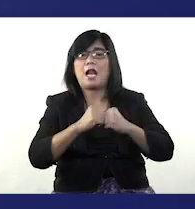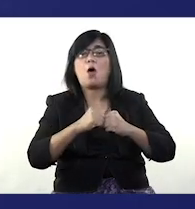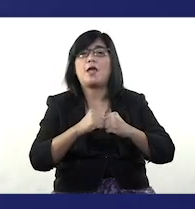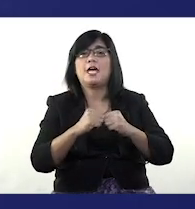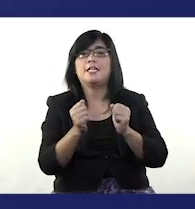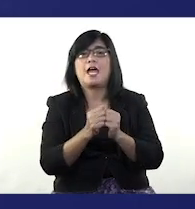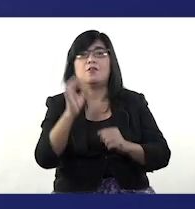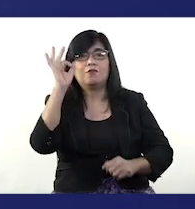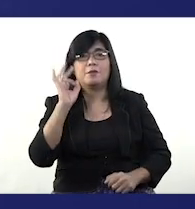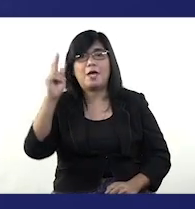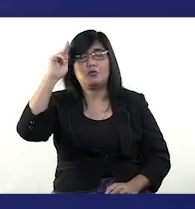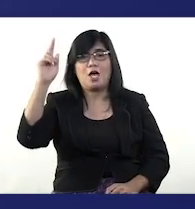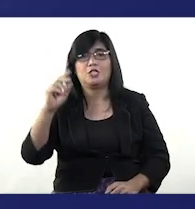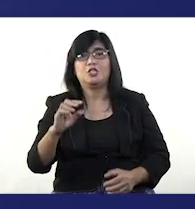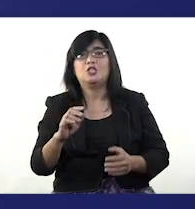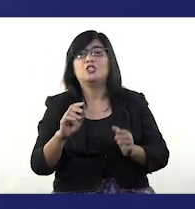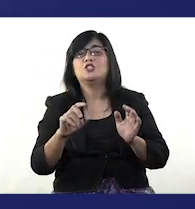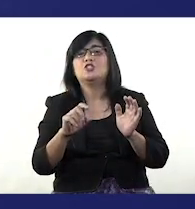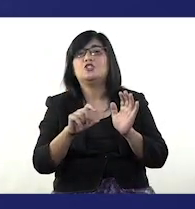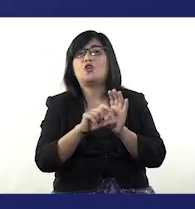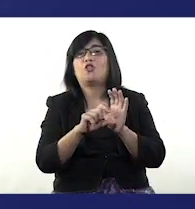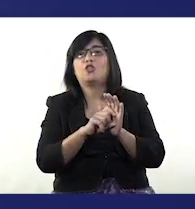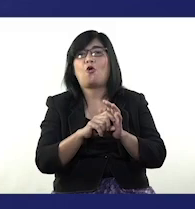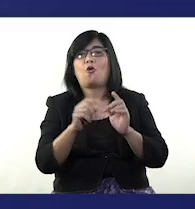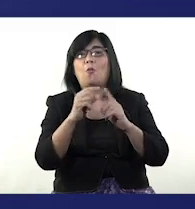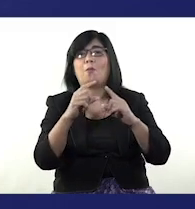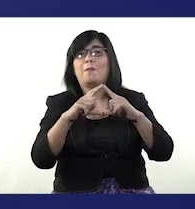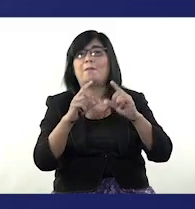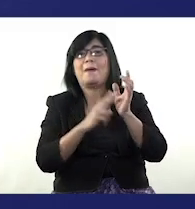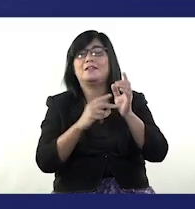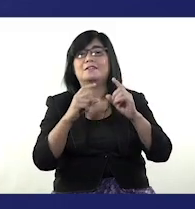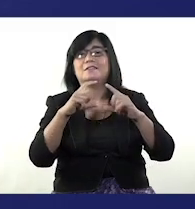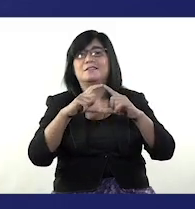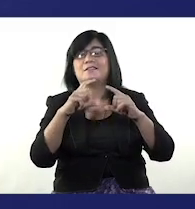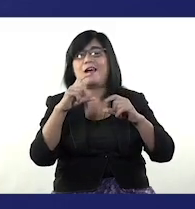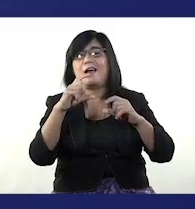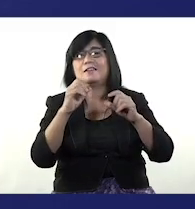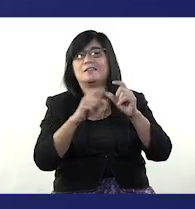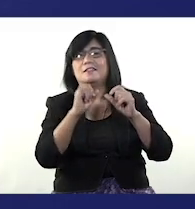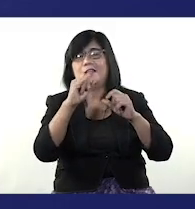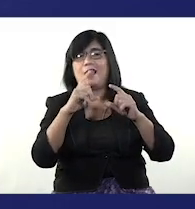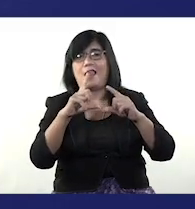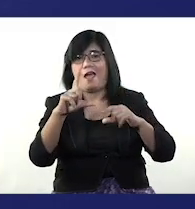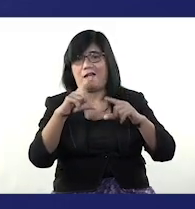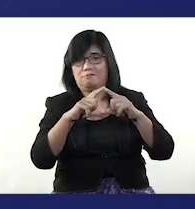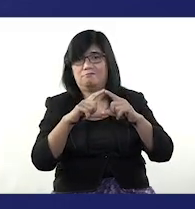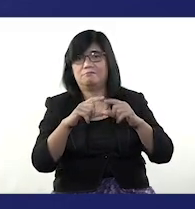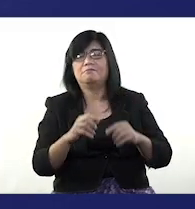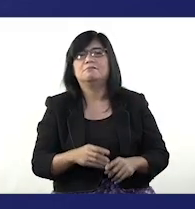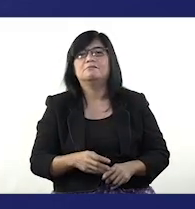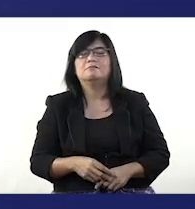Hai gotong-royong misalnya Pancasila misalnya Bhinneka Tunggal Ika inikan hal-hal yang baik